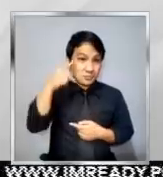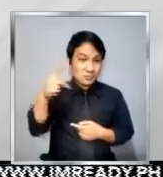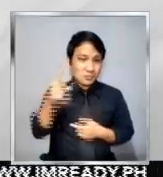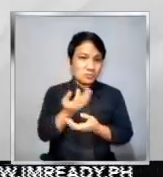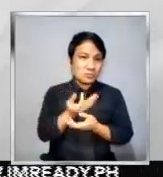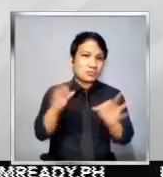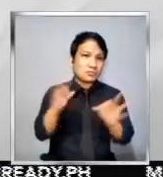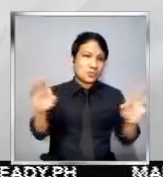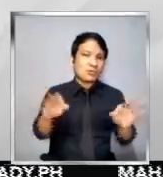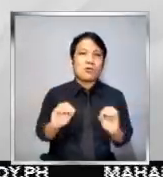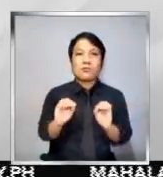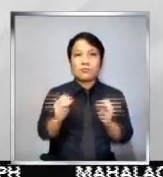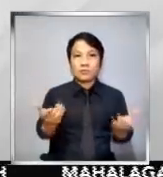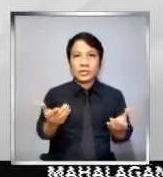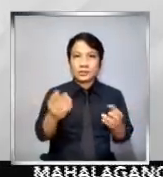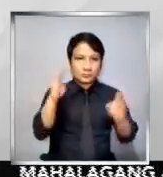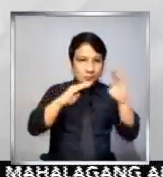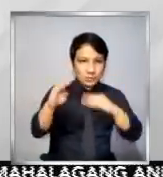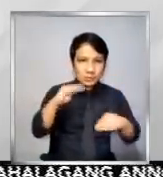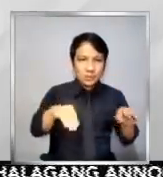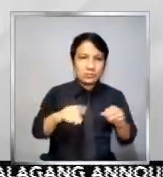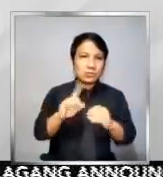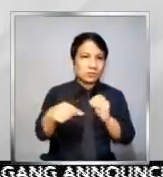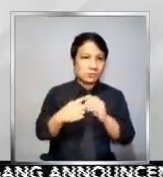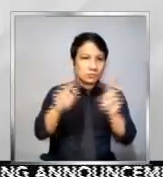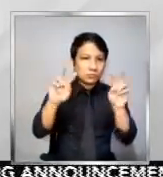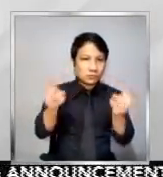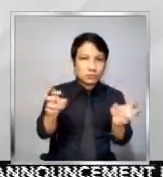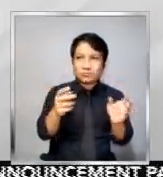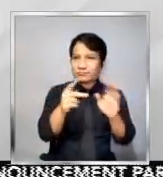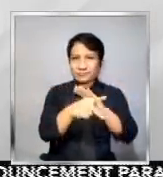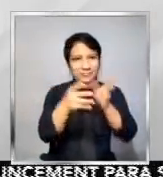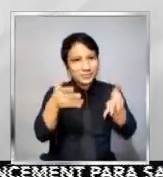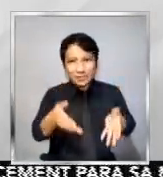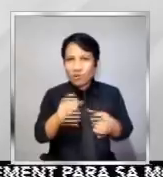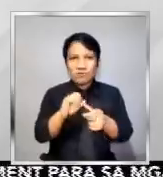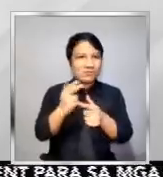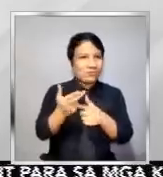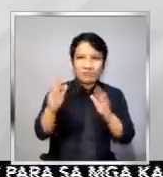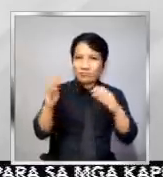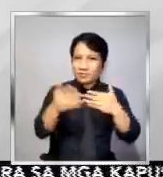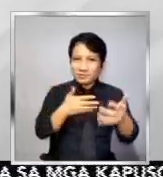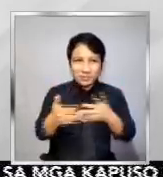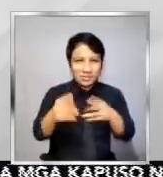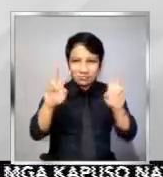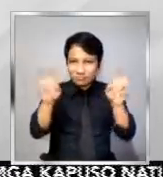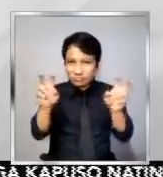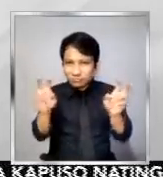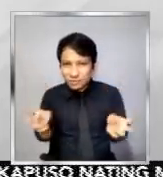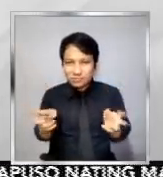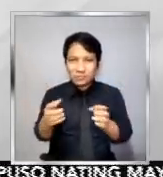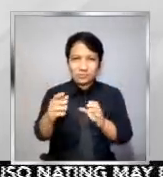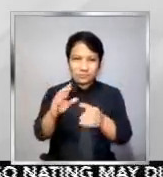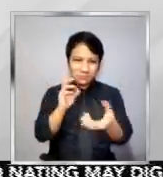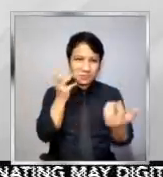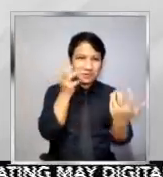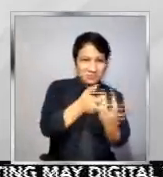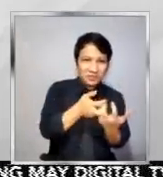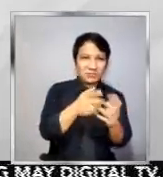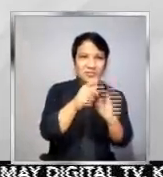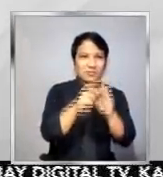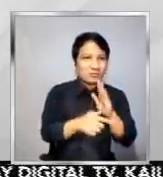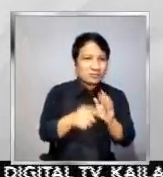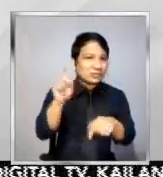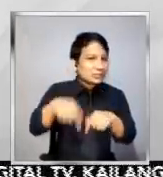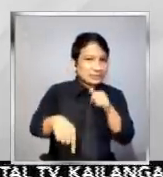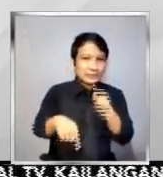pong issue kung siya entitled sa GCPA. Wala na pong issue kung applicable ba sa kanya yung batas. Dahil hindi siya nakulong sa National